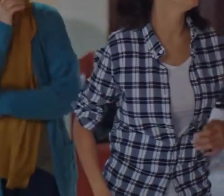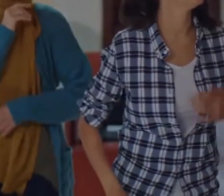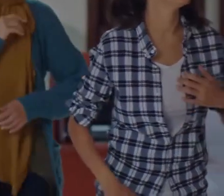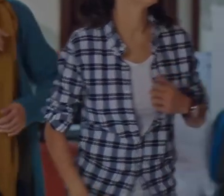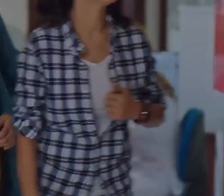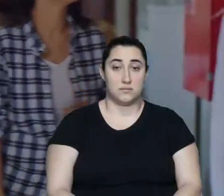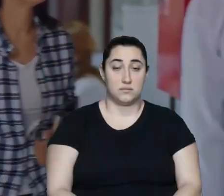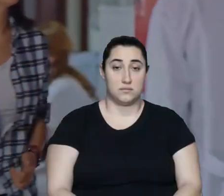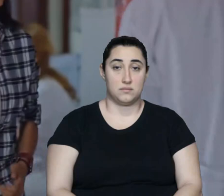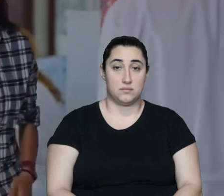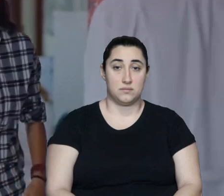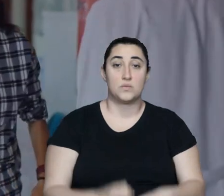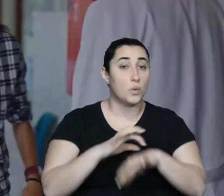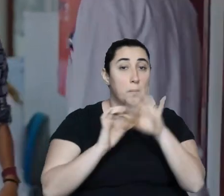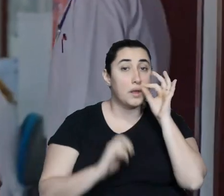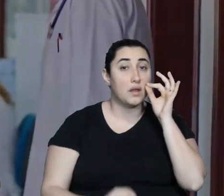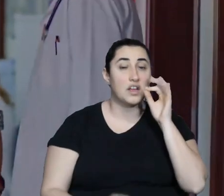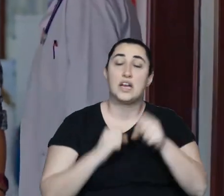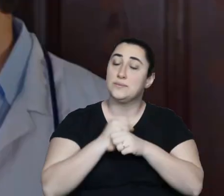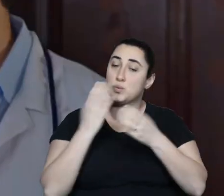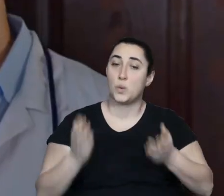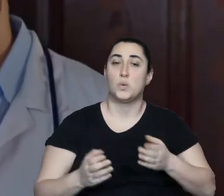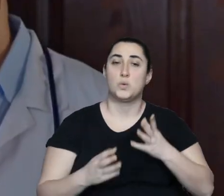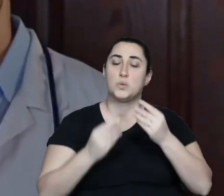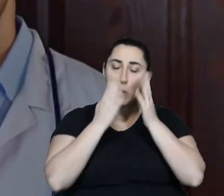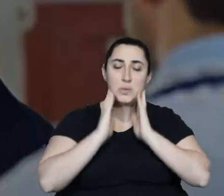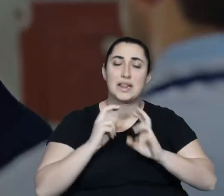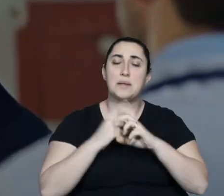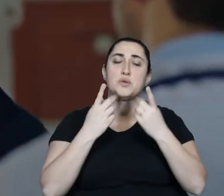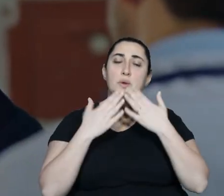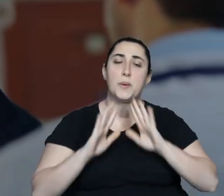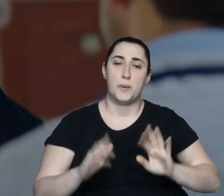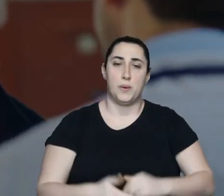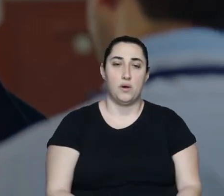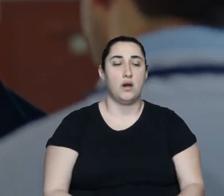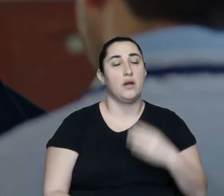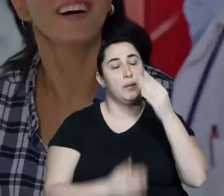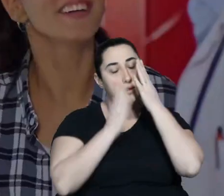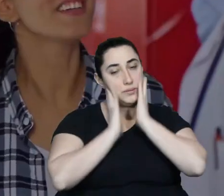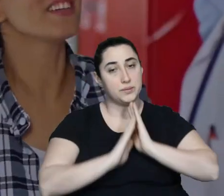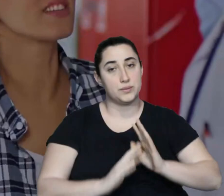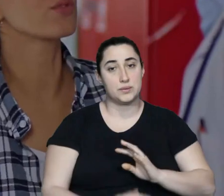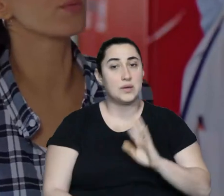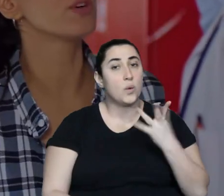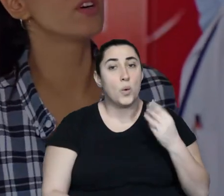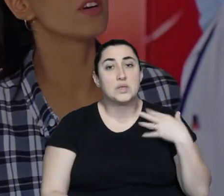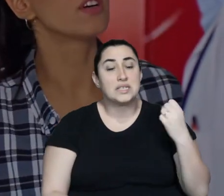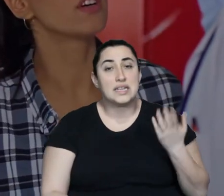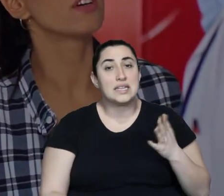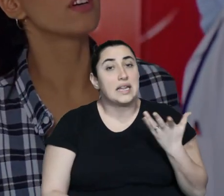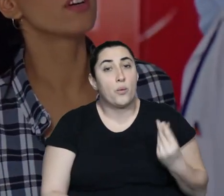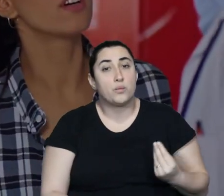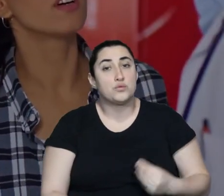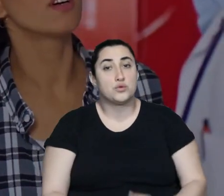dolanıyor. Doktor Bey, geçmiş olsun. Çok şükür tehlikeyi atlattı Faik Bey. Allah'a şükür. Nedir durumu?